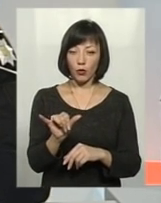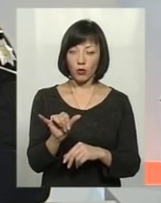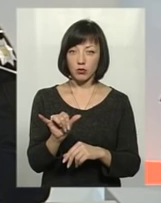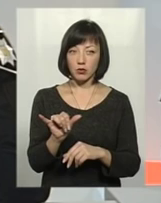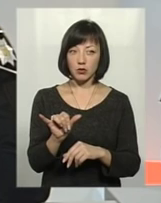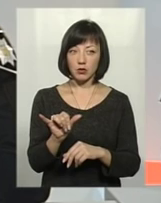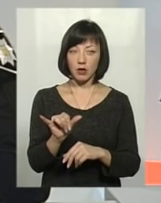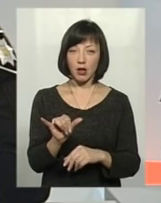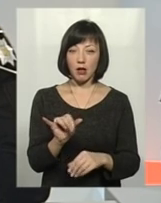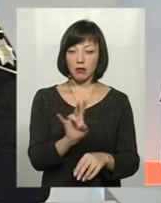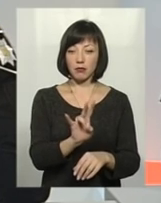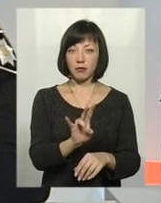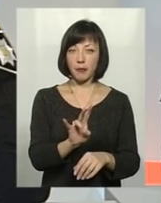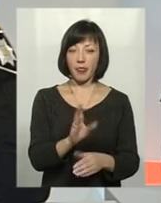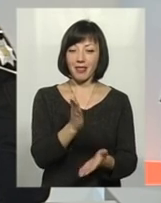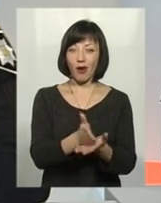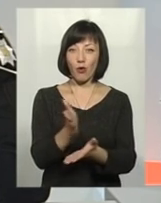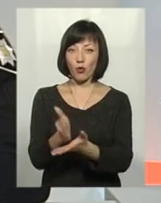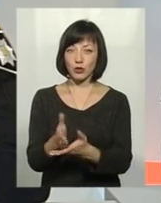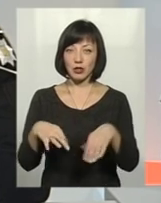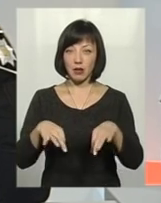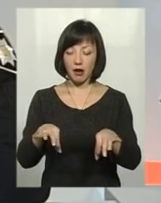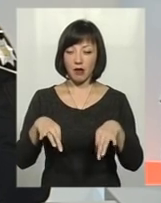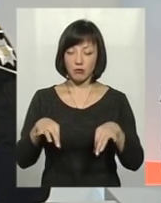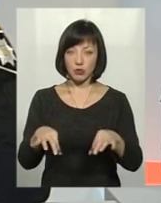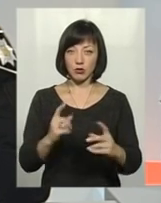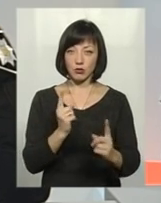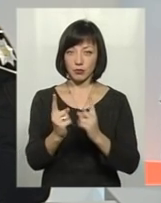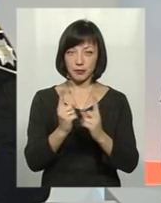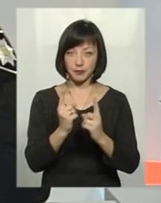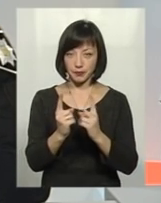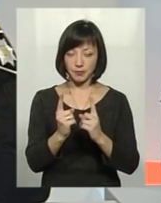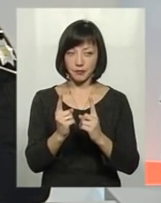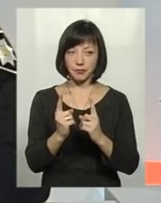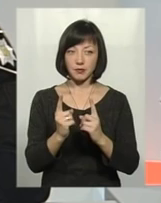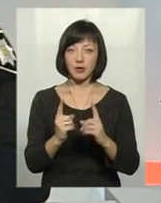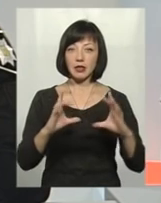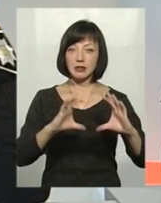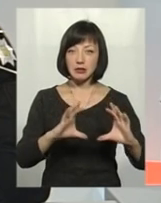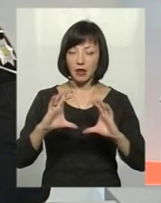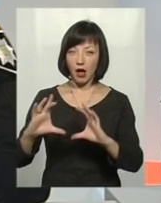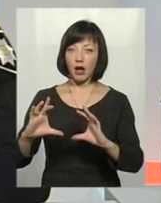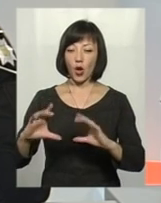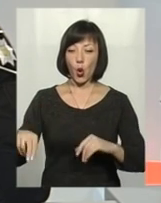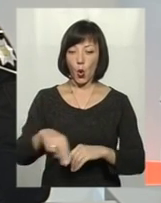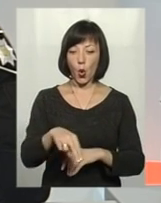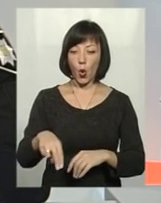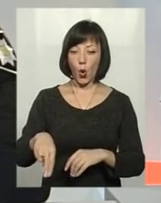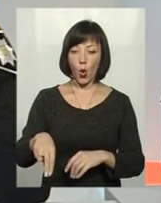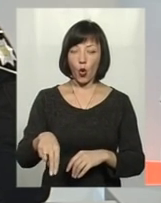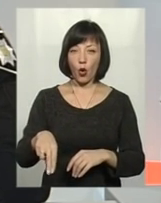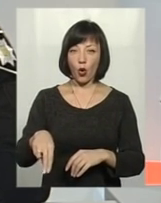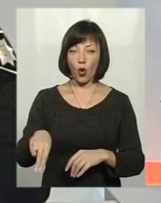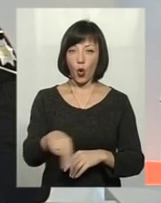дислокацію технічних засобів регулювання дорожнього руху, до яких відносяться на сьогоднішній день це дорожні знаки, дорожня розмітка і так